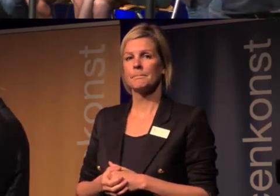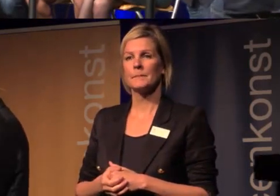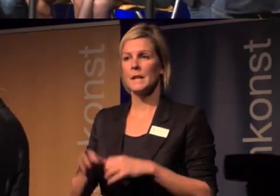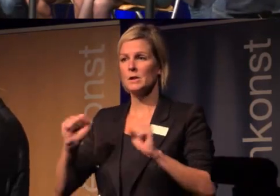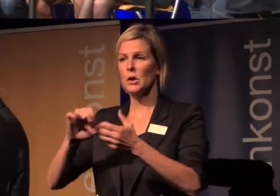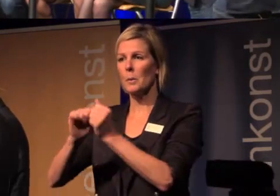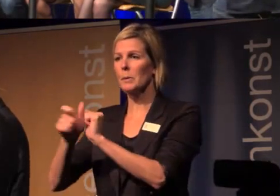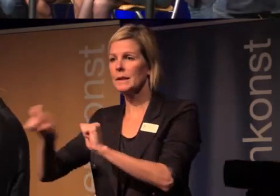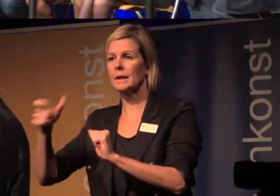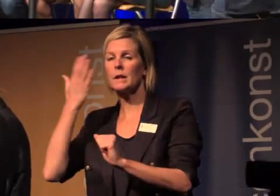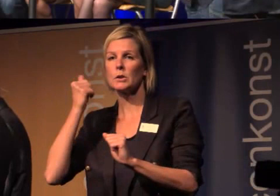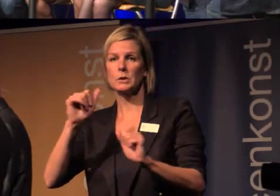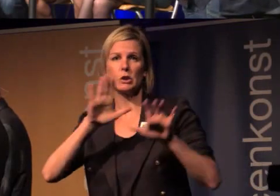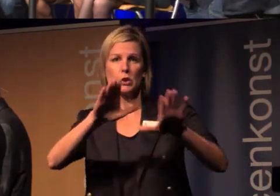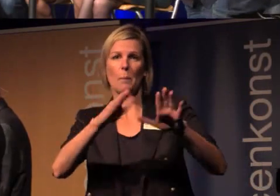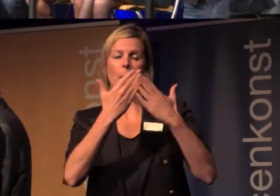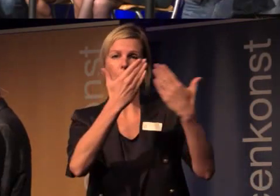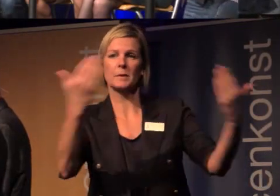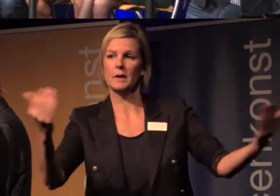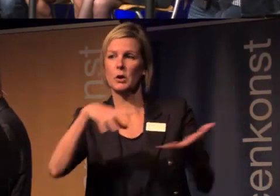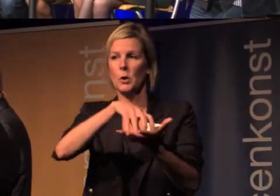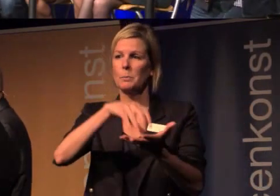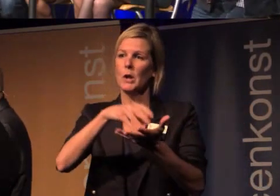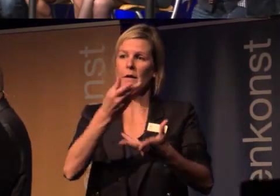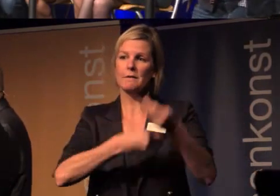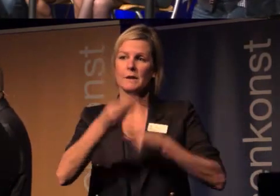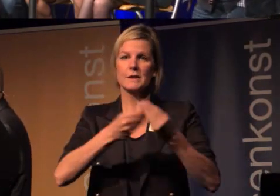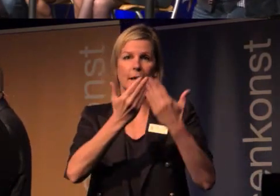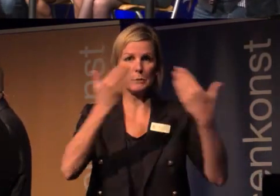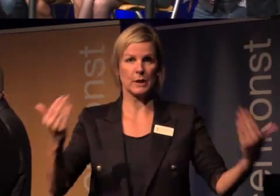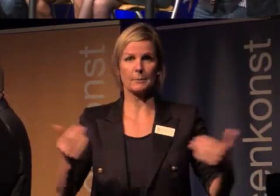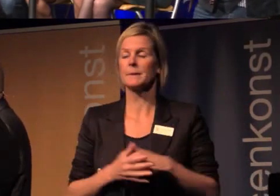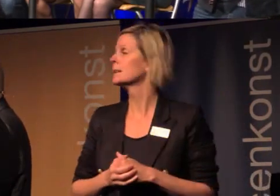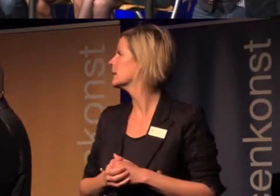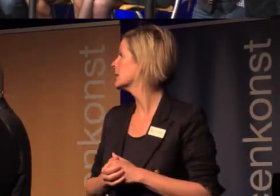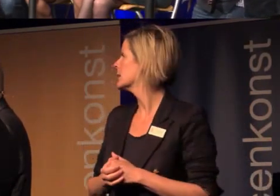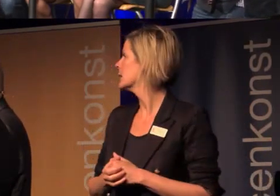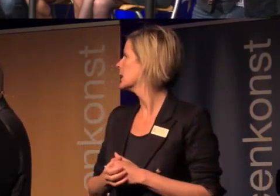Ska politiker kunna stoppa utställningar på kommunala finansierade museer?